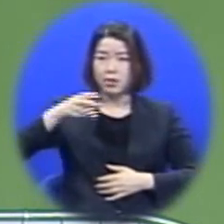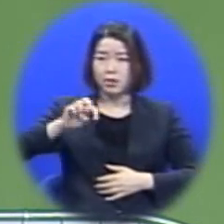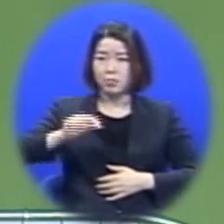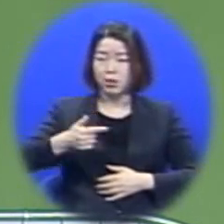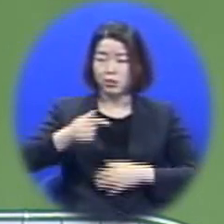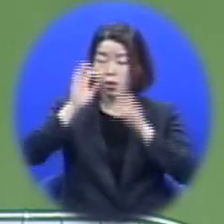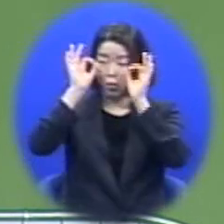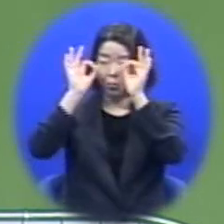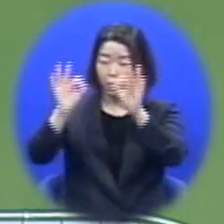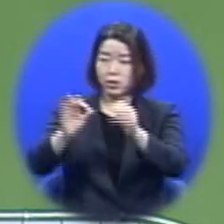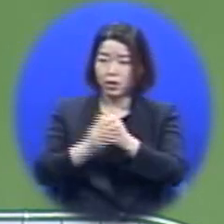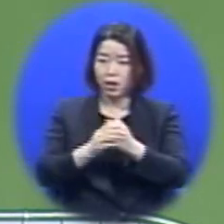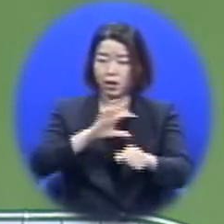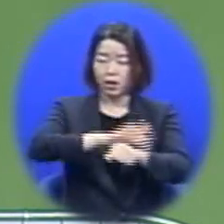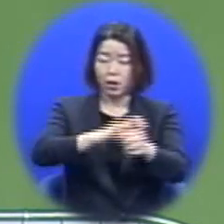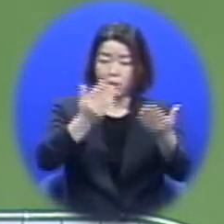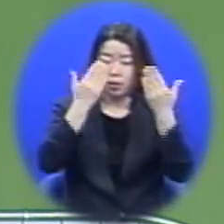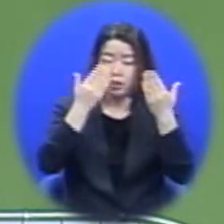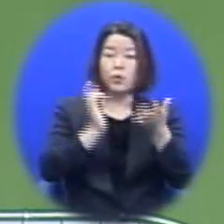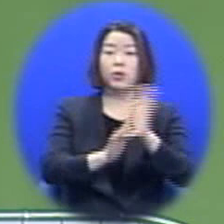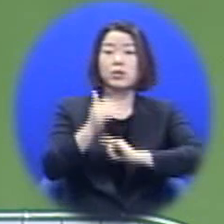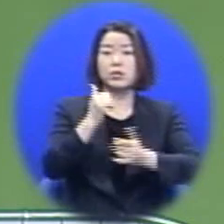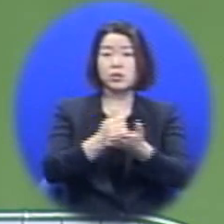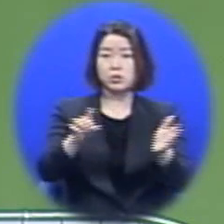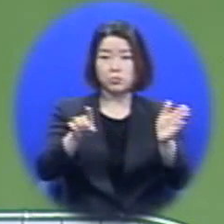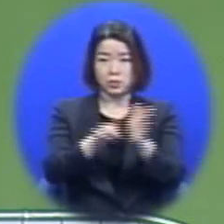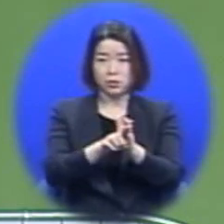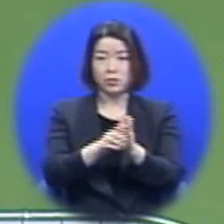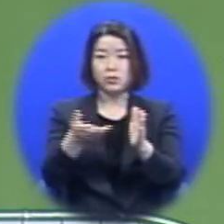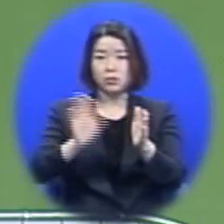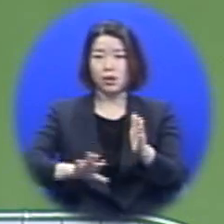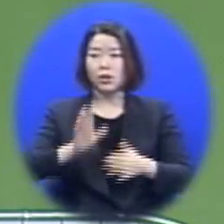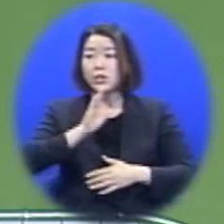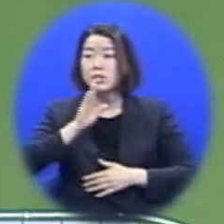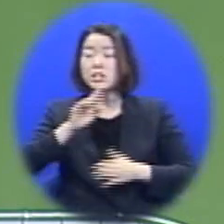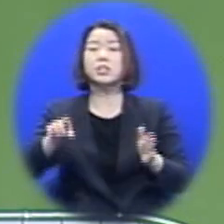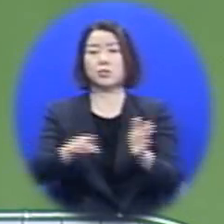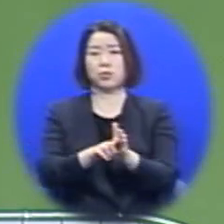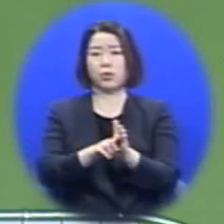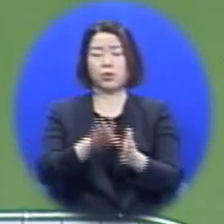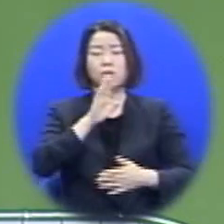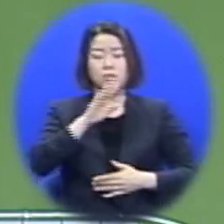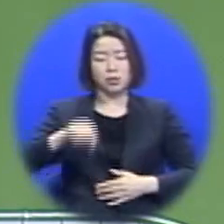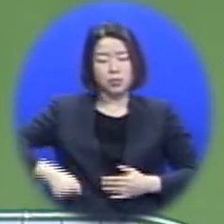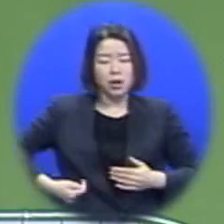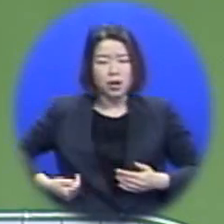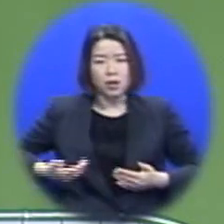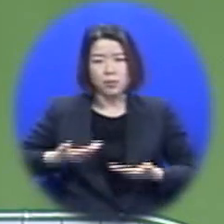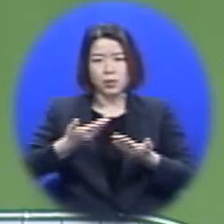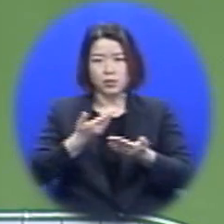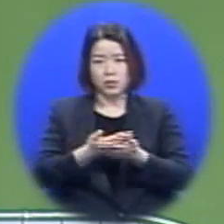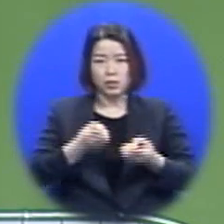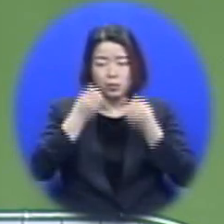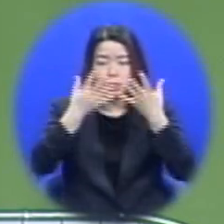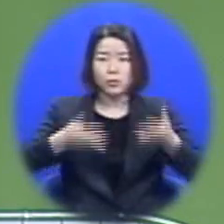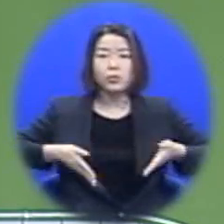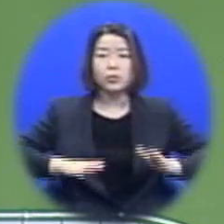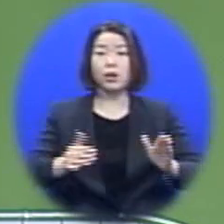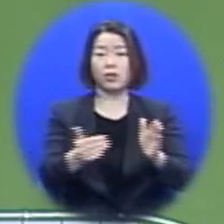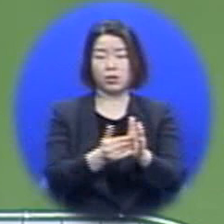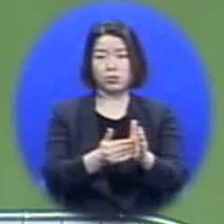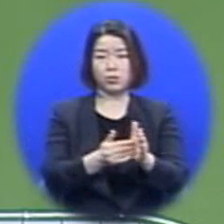이분이 교도소에서 예수를 믿었는데 진짜 믿은 거예요. 정말 거듭난 거예요. 자기가 예수